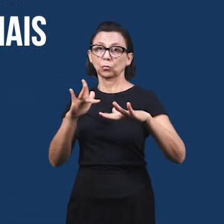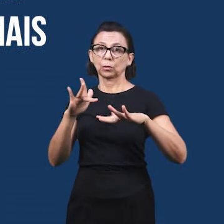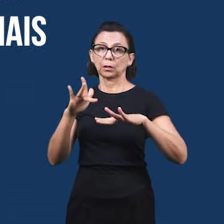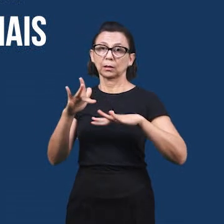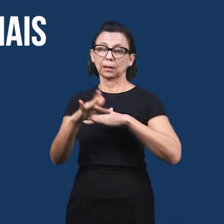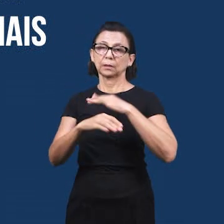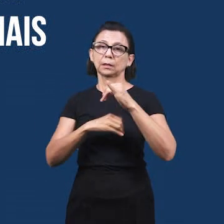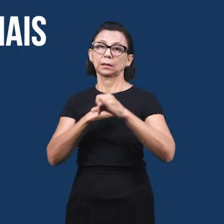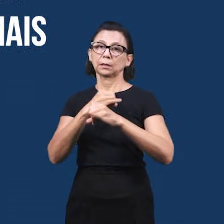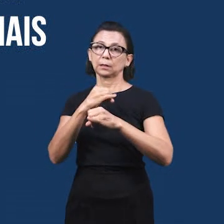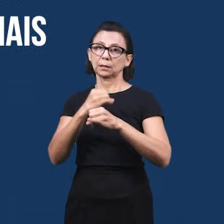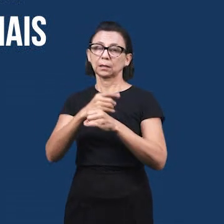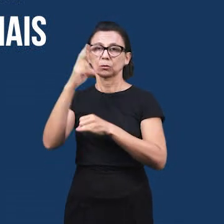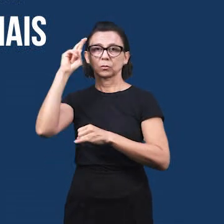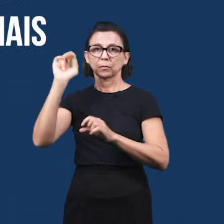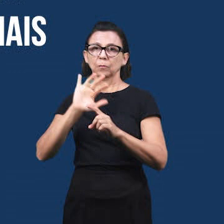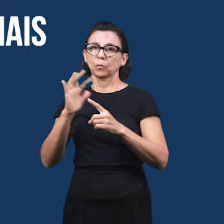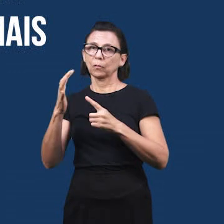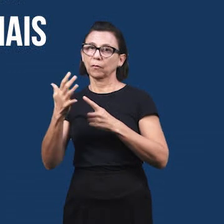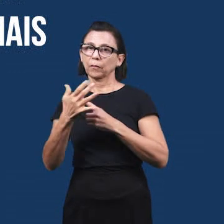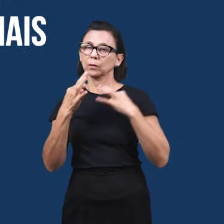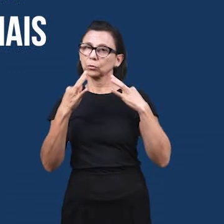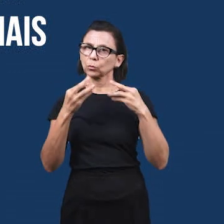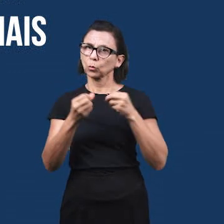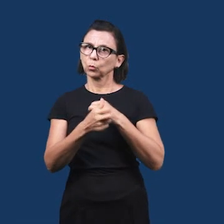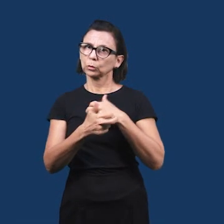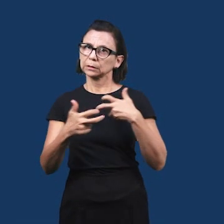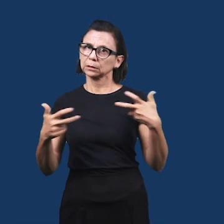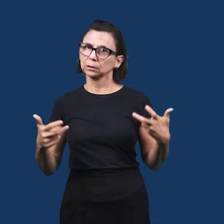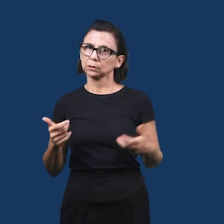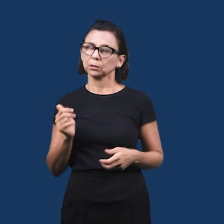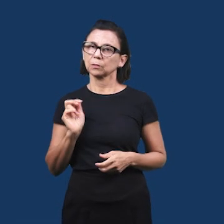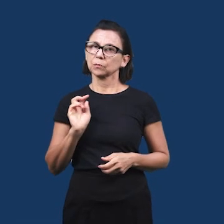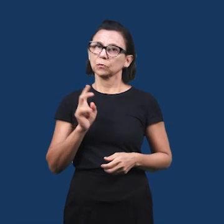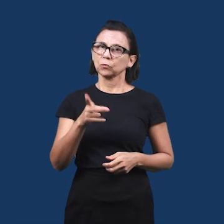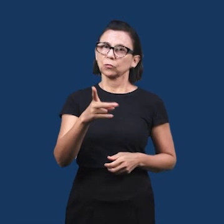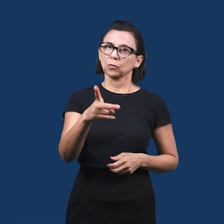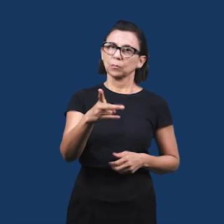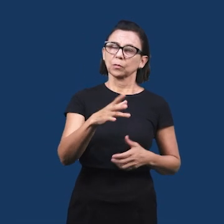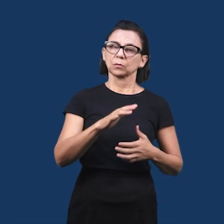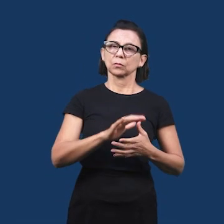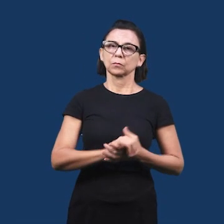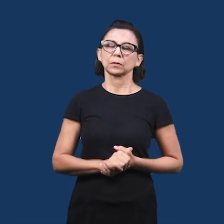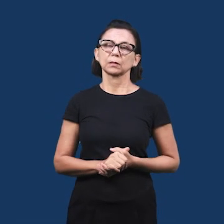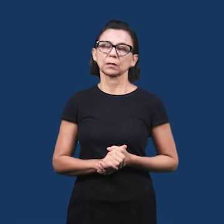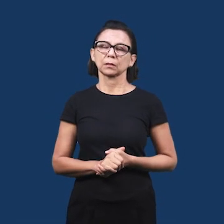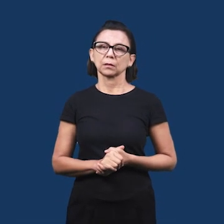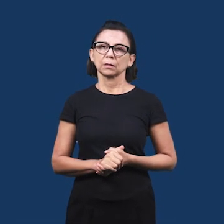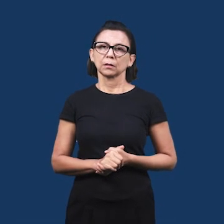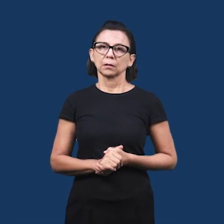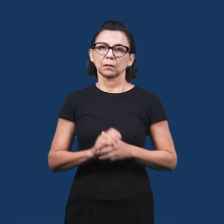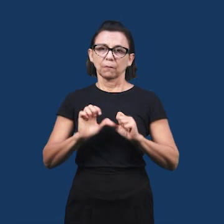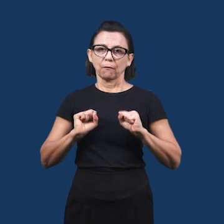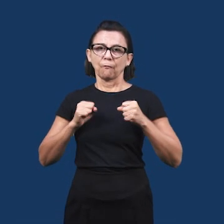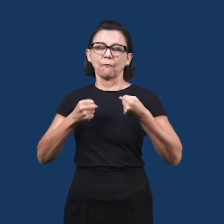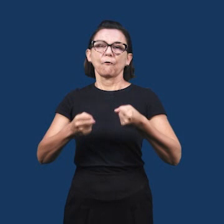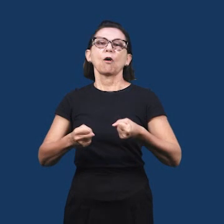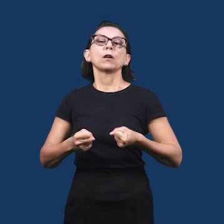трансляции, потому что Господь усмотрит все для нас всех. Да будем продолжать